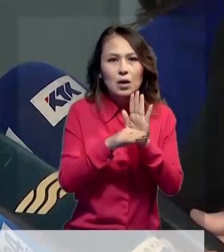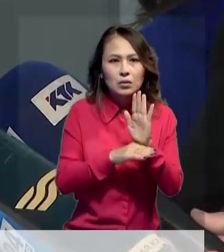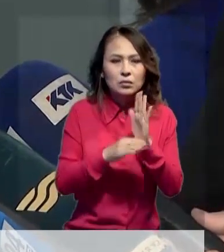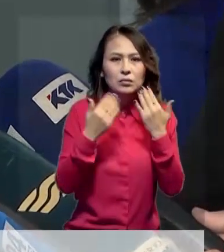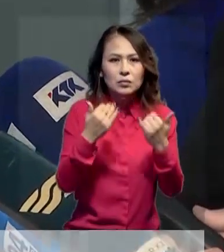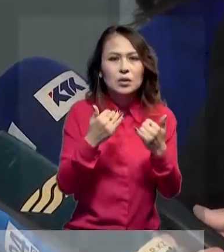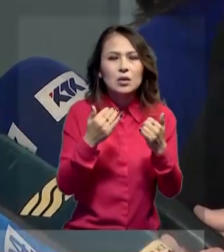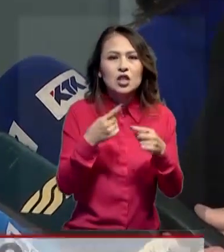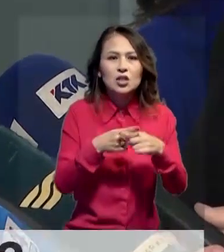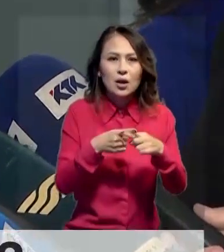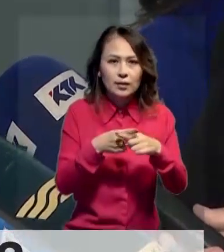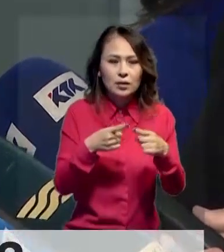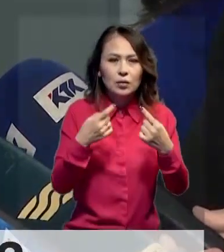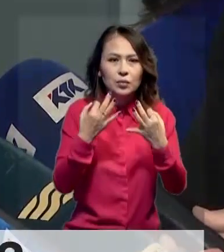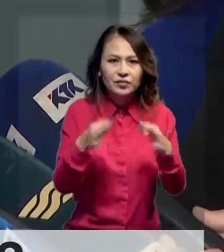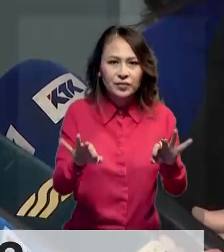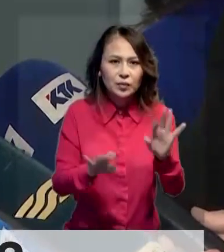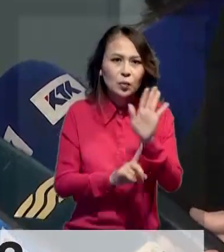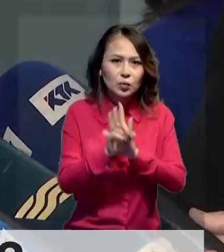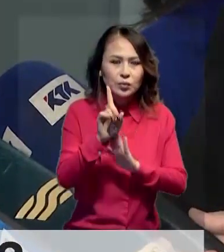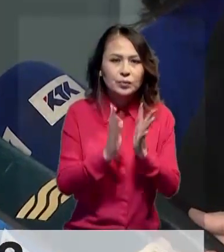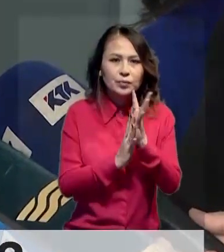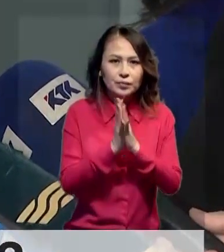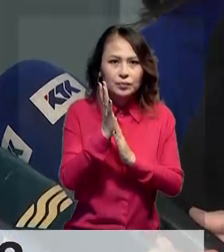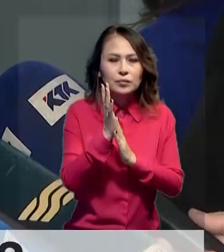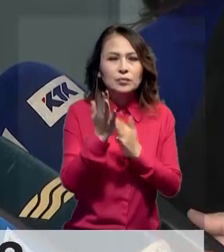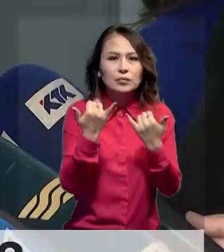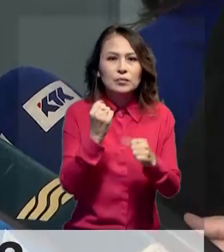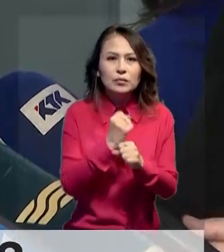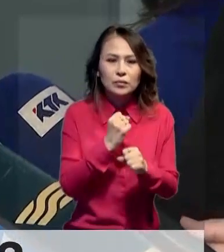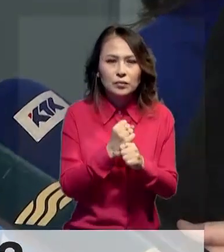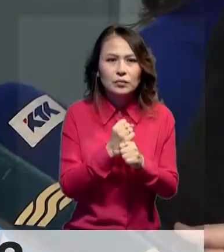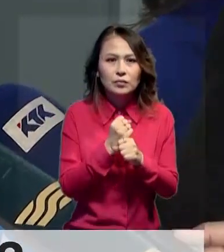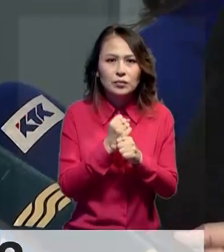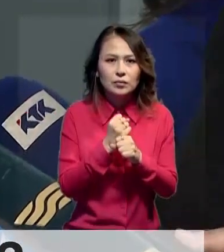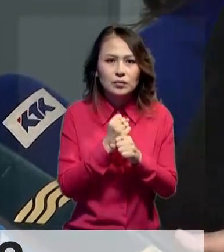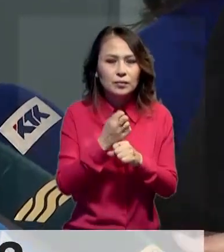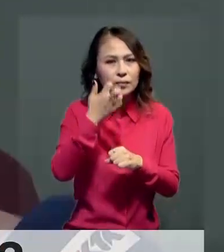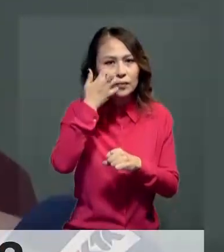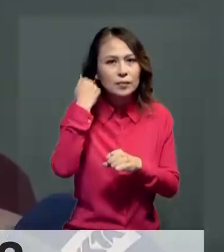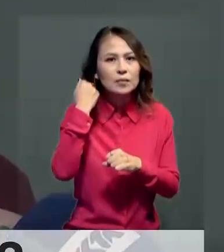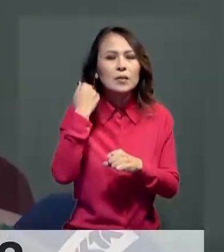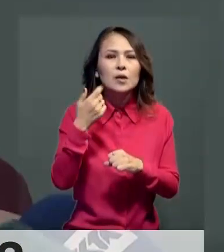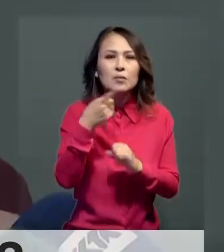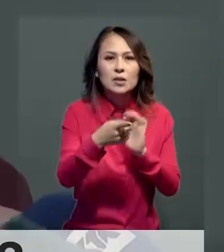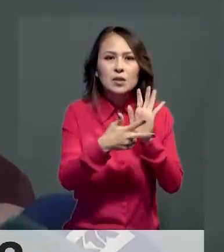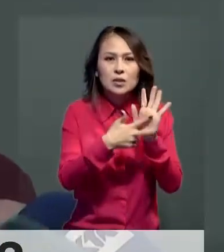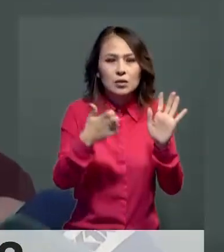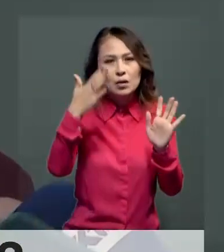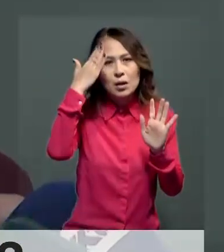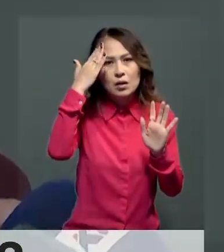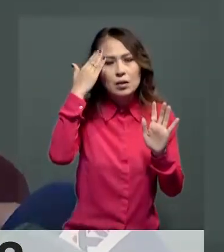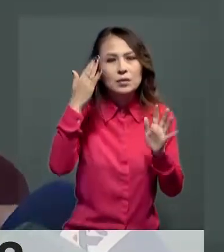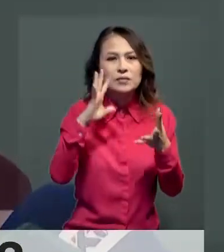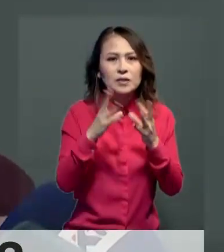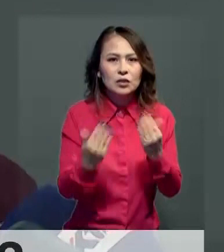киікті жартылы еркіндікте өсіріп, оны өскен өнімін пайдалану. 1800 лақты ол